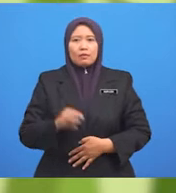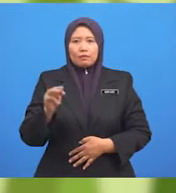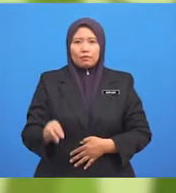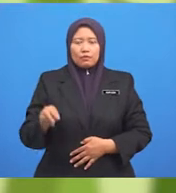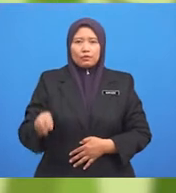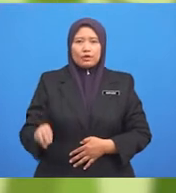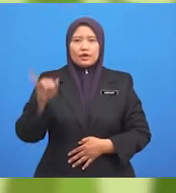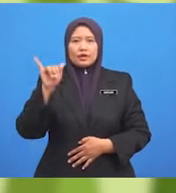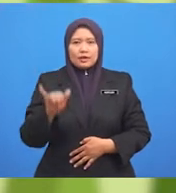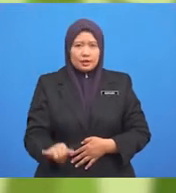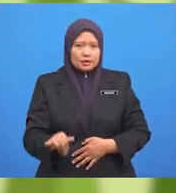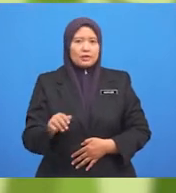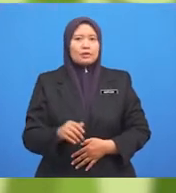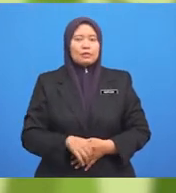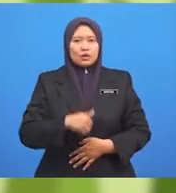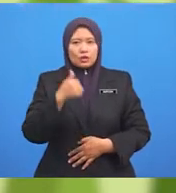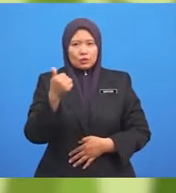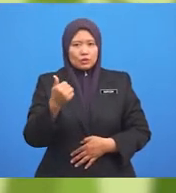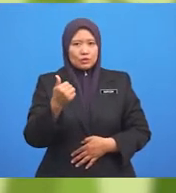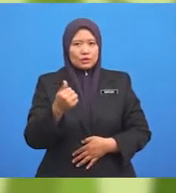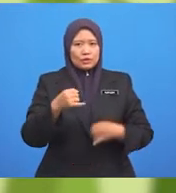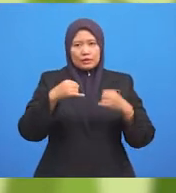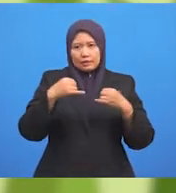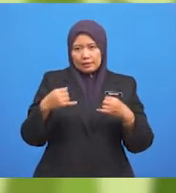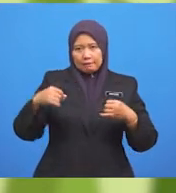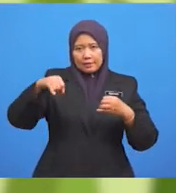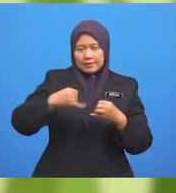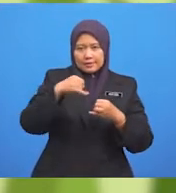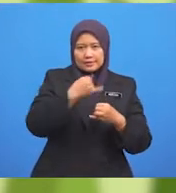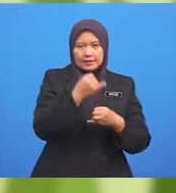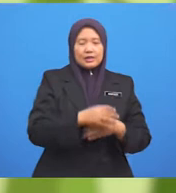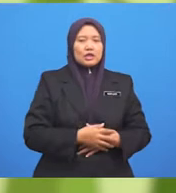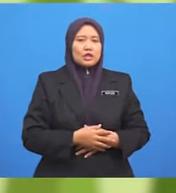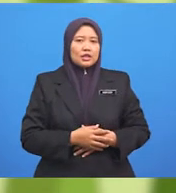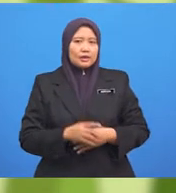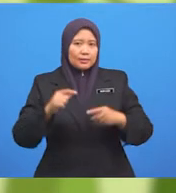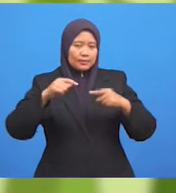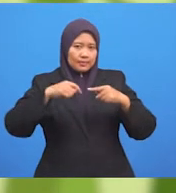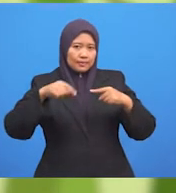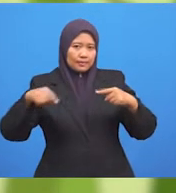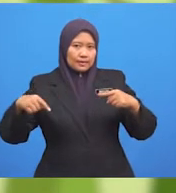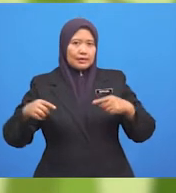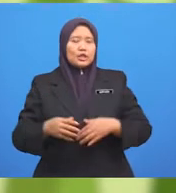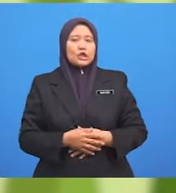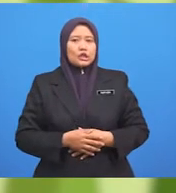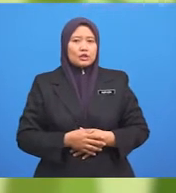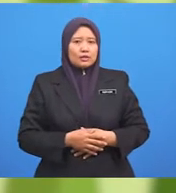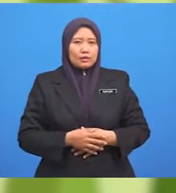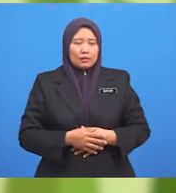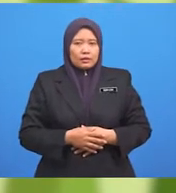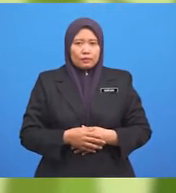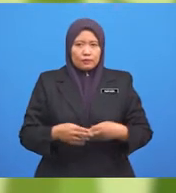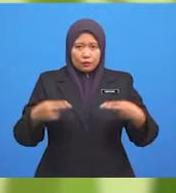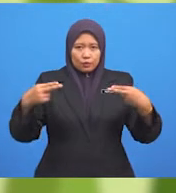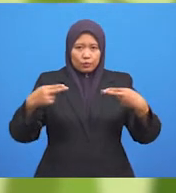ukhuwah tanpa mengira bangsa, agama dan fahaman politik. Nilai-nilai